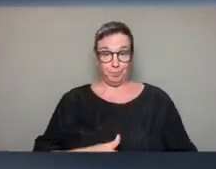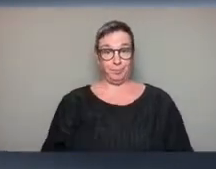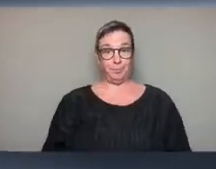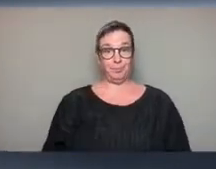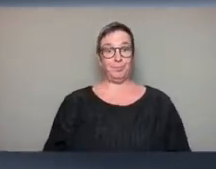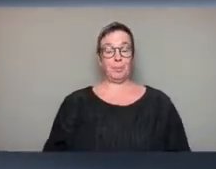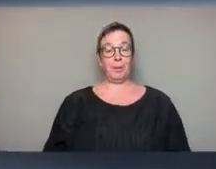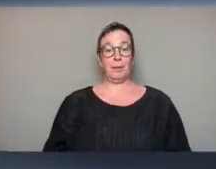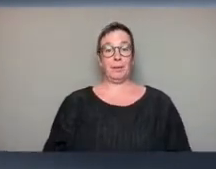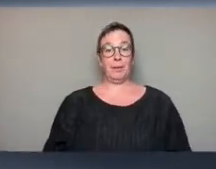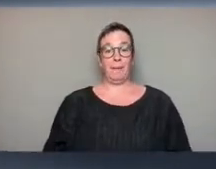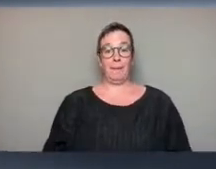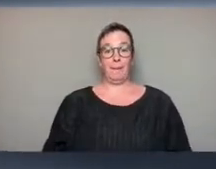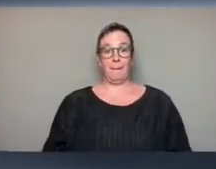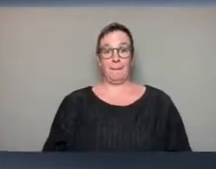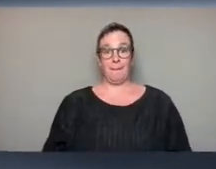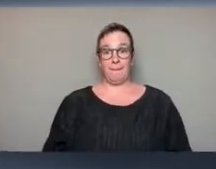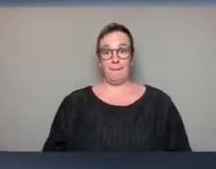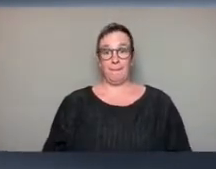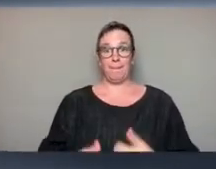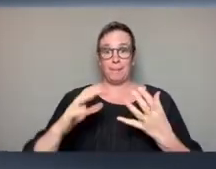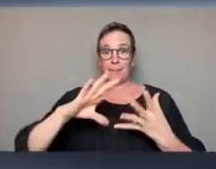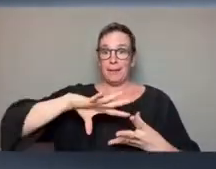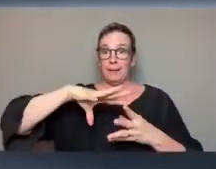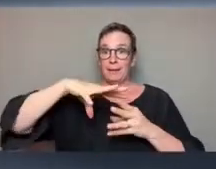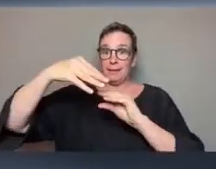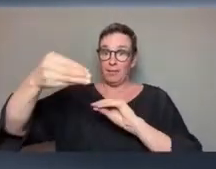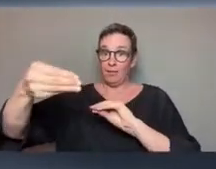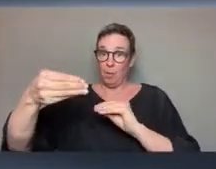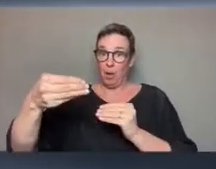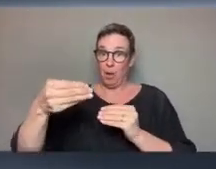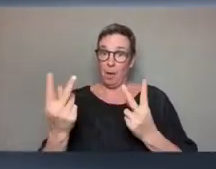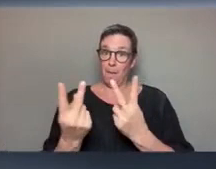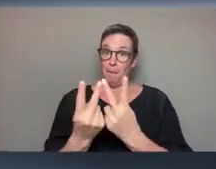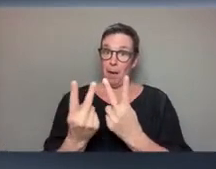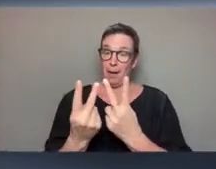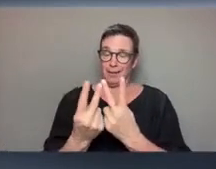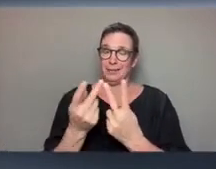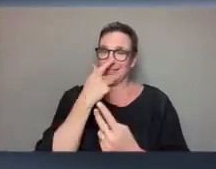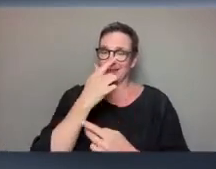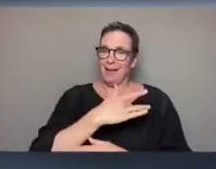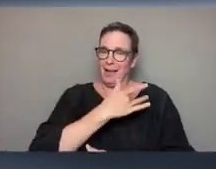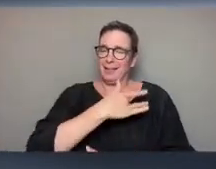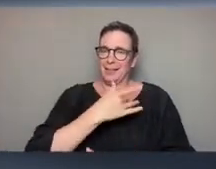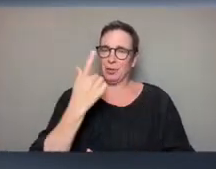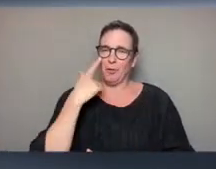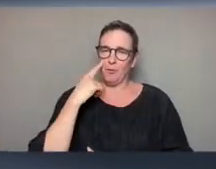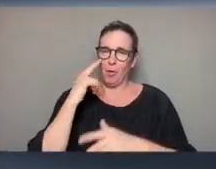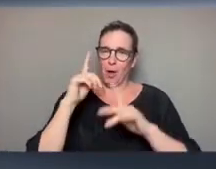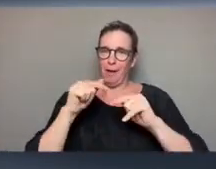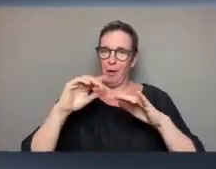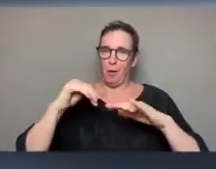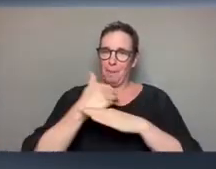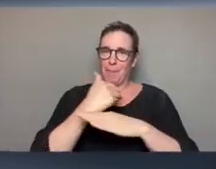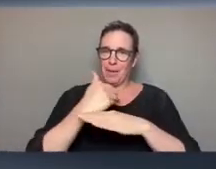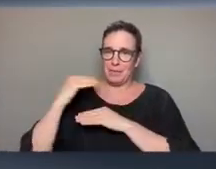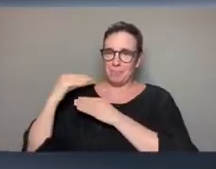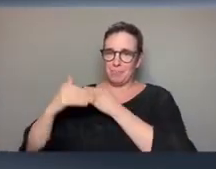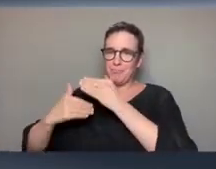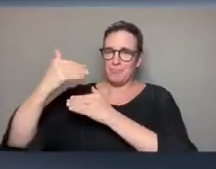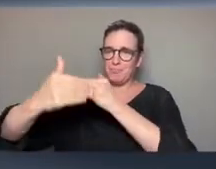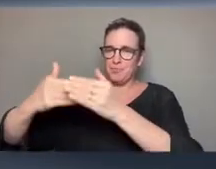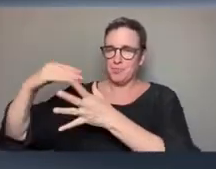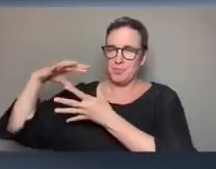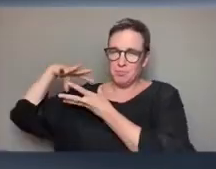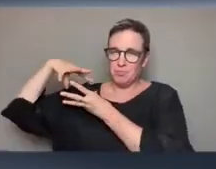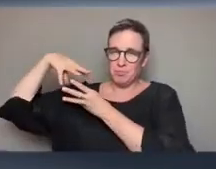Je vous présente le développement des parcs par une carte parce que c'est assez impressionnant. Alors tout d'abord, le